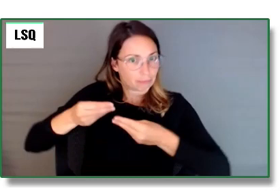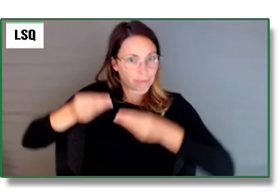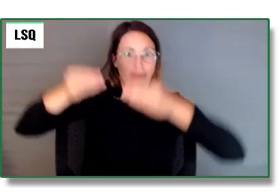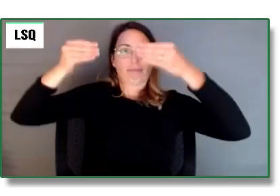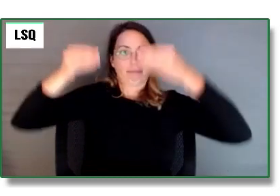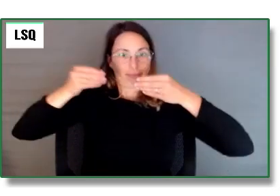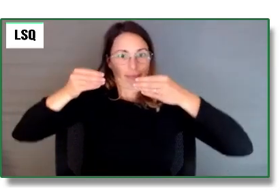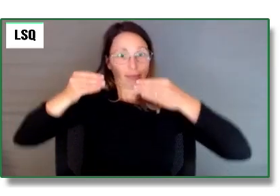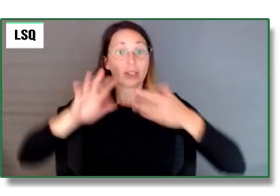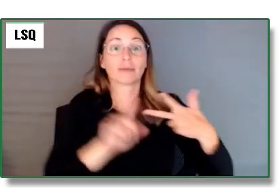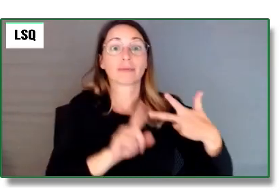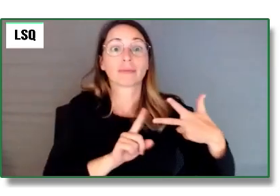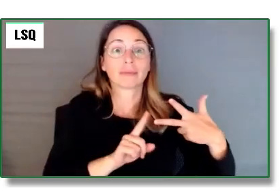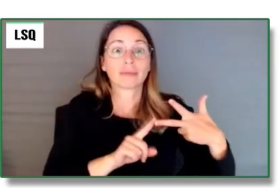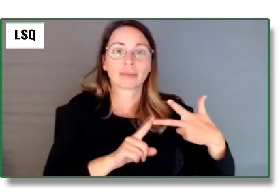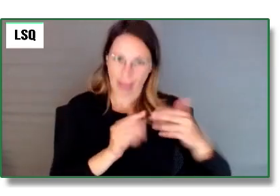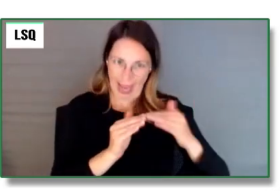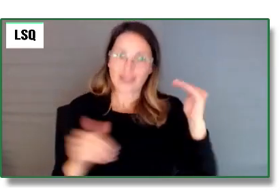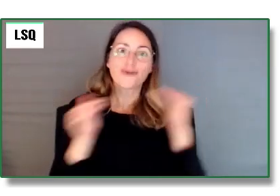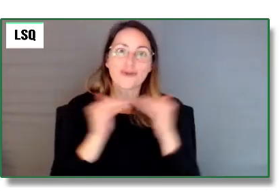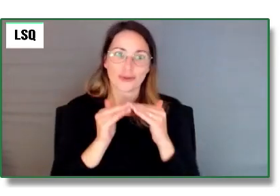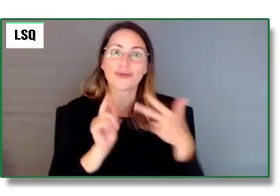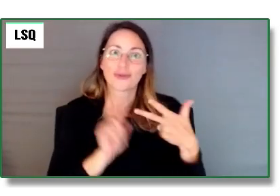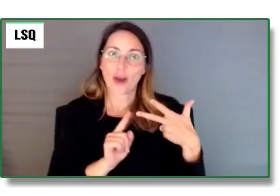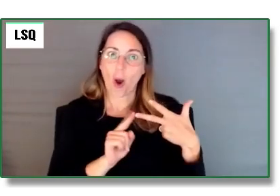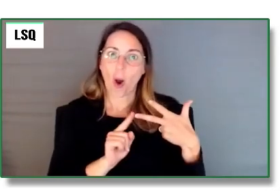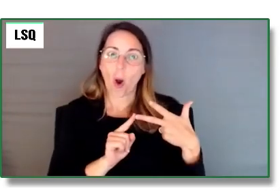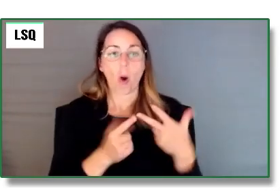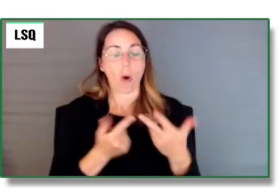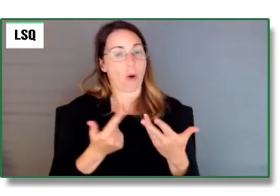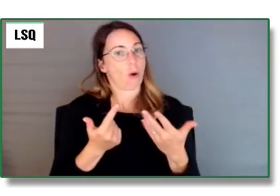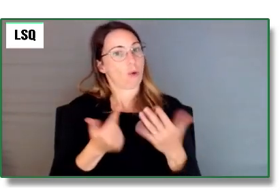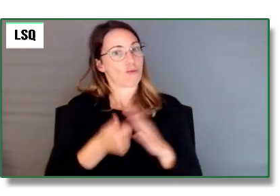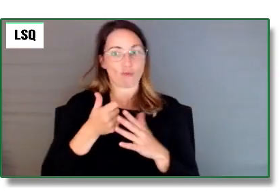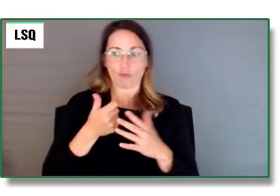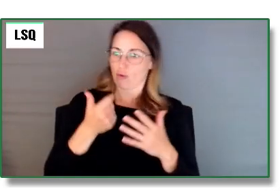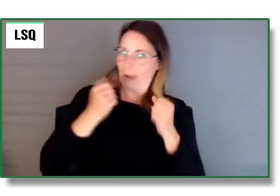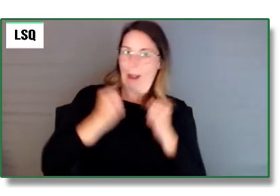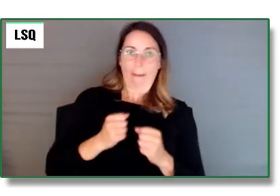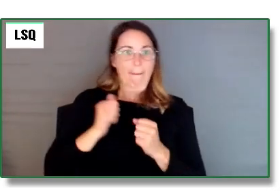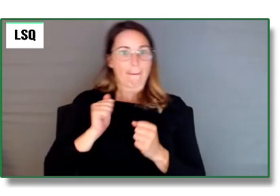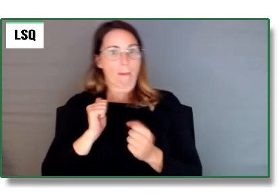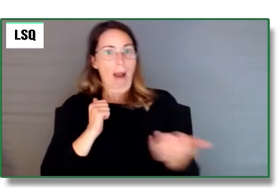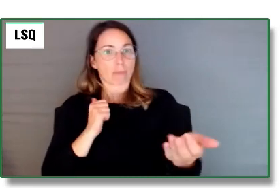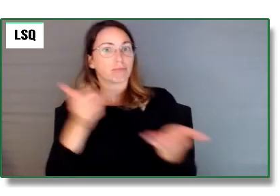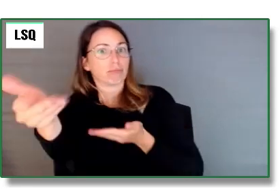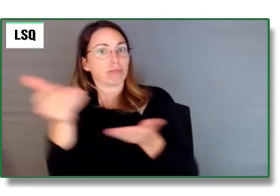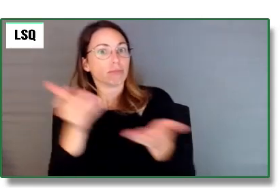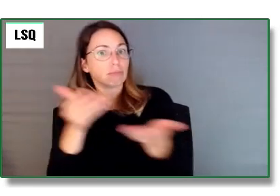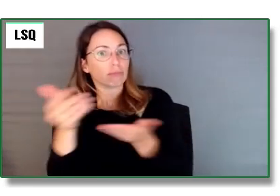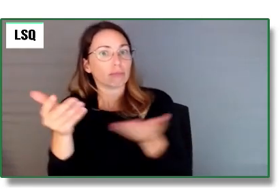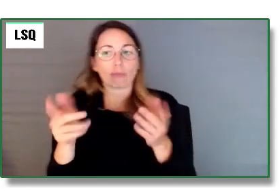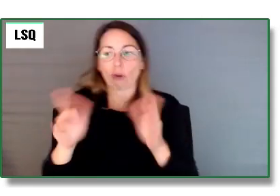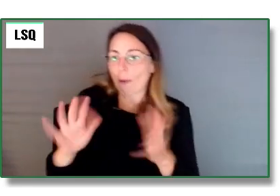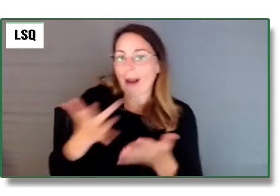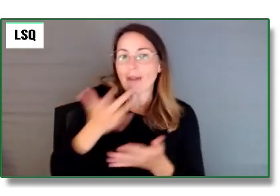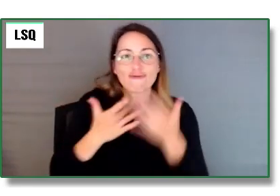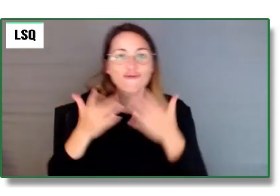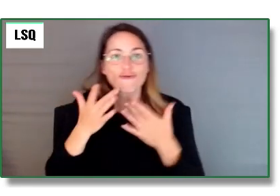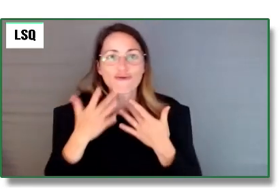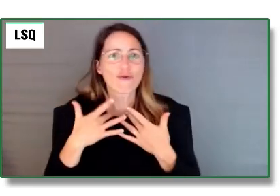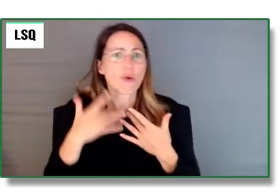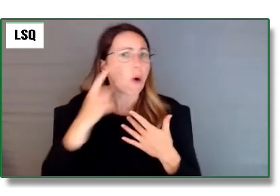d'inclusion. Je suis habilité puisque je peux interagir avec les thés à ma façon sans avoir besoin d'aide en passant derrière le